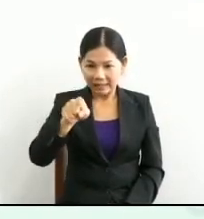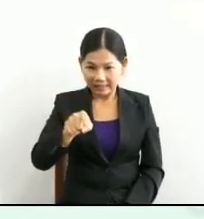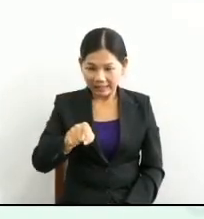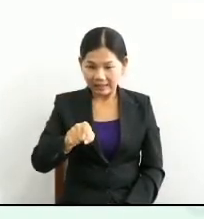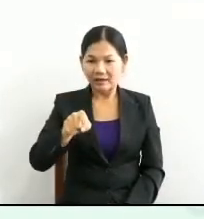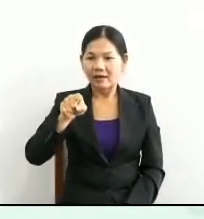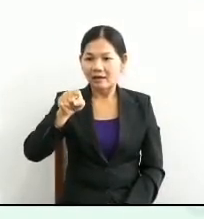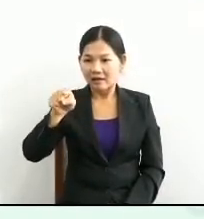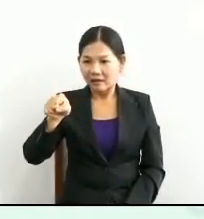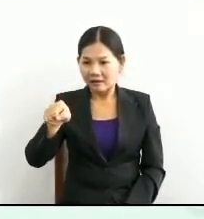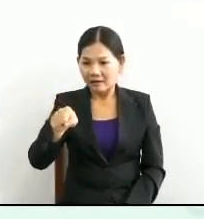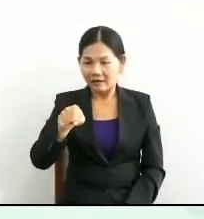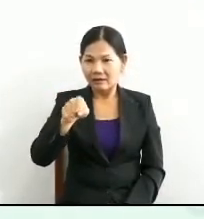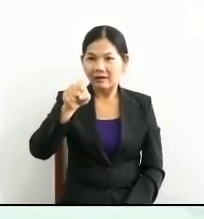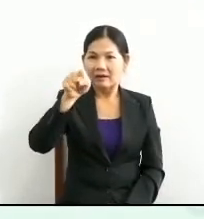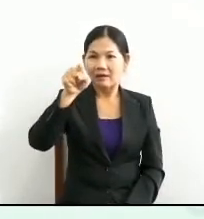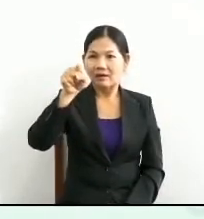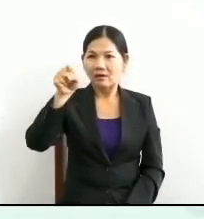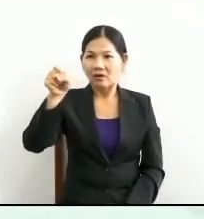cha đã xá nè